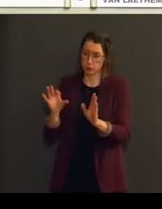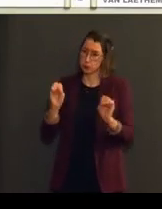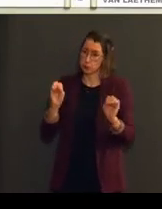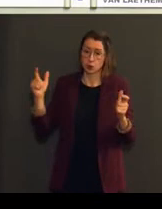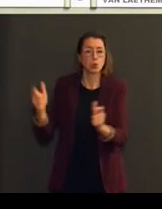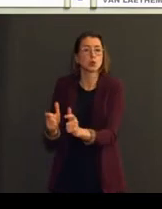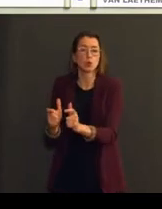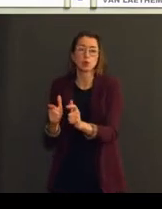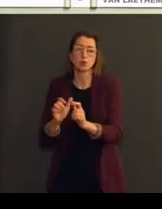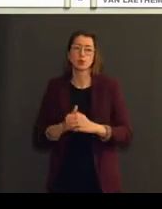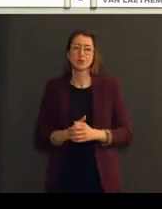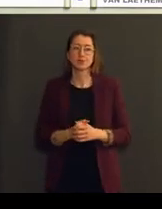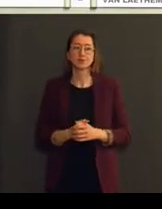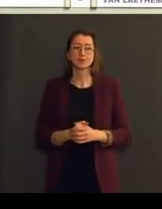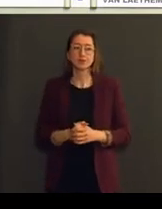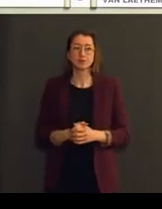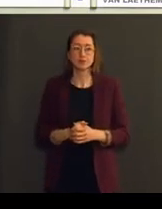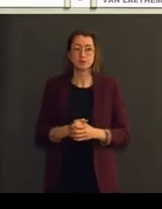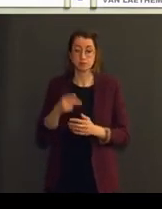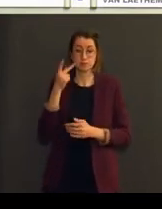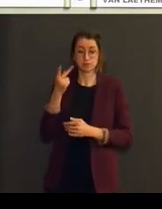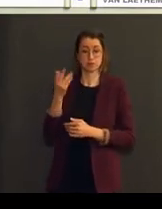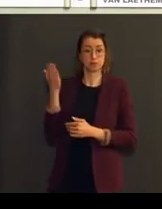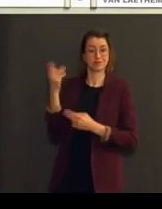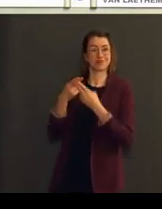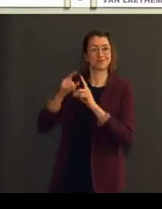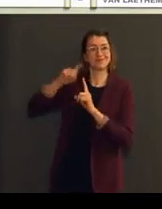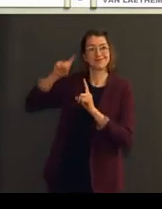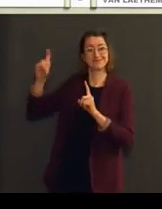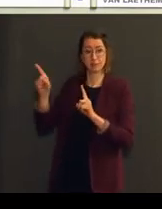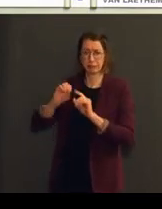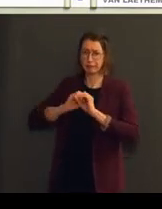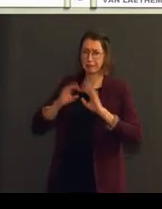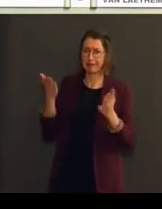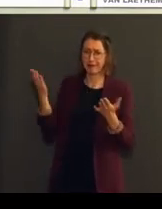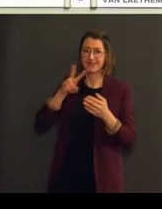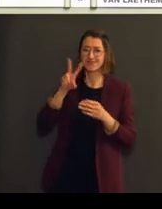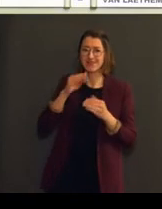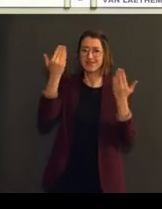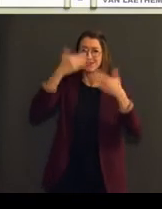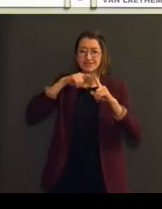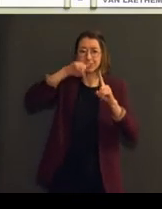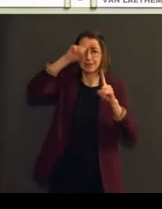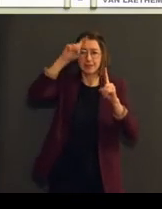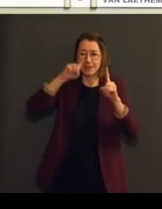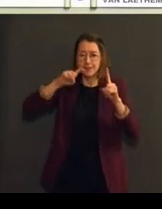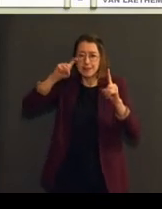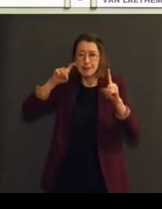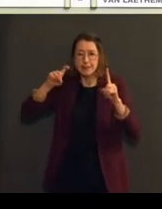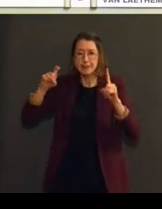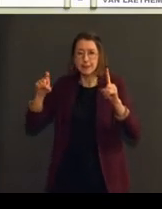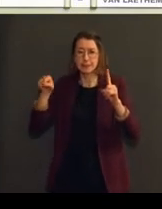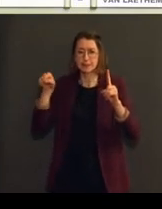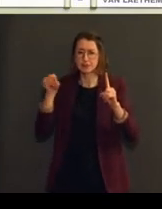Vous voyez une ligne en vert foncé, pratiquement en noir d'ailleurs pour moi, qui indique le nombre total